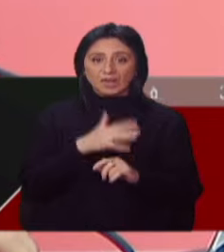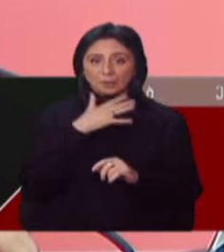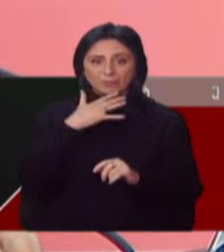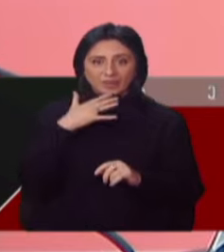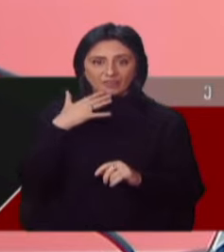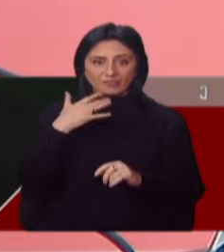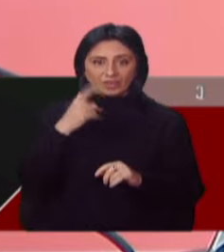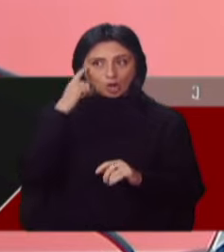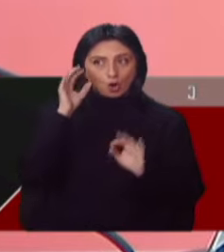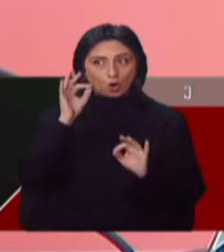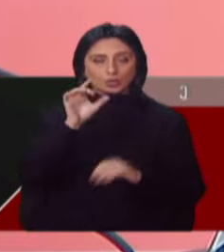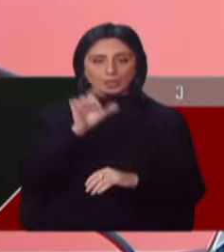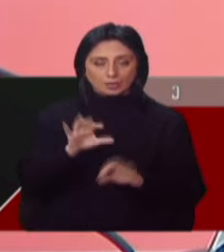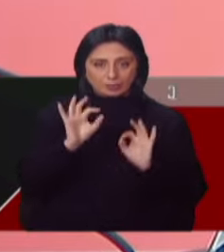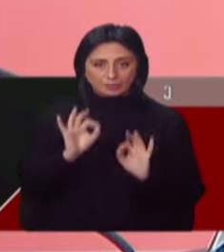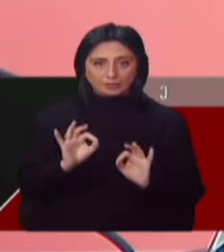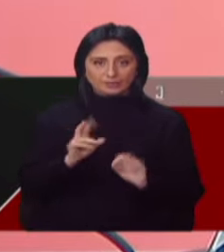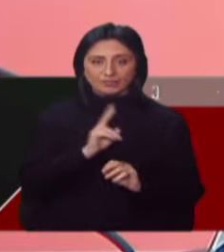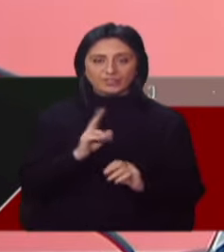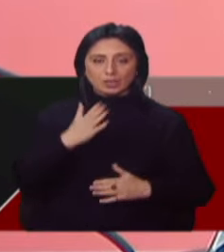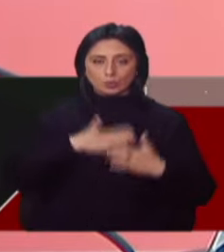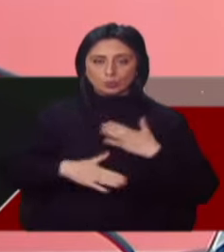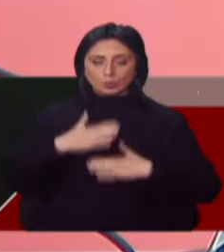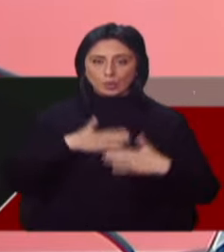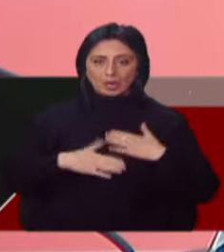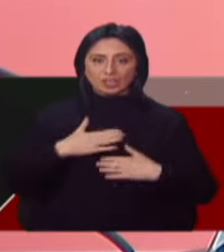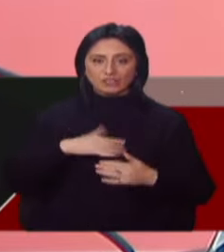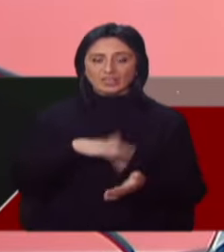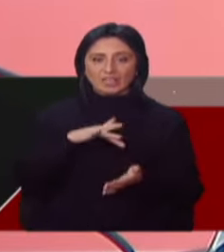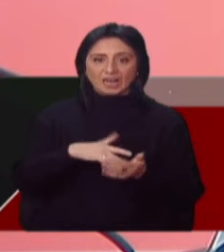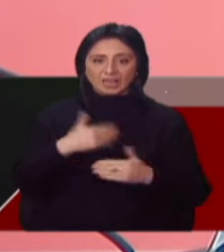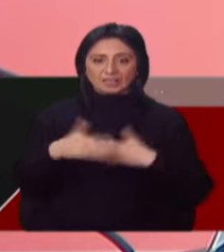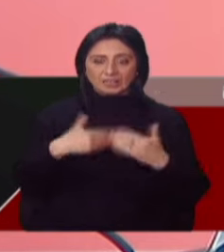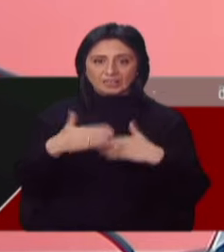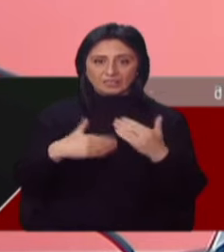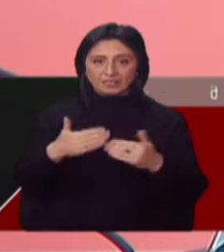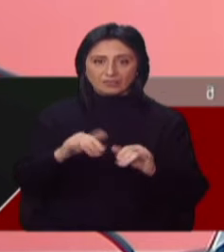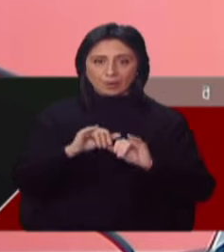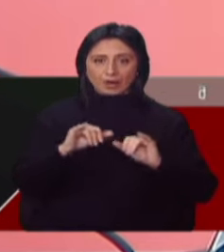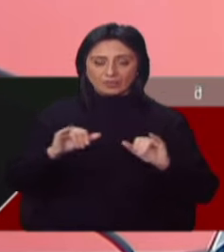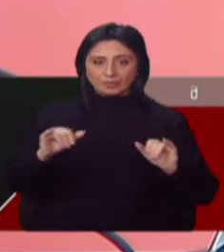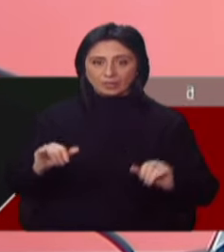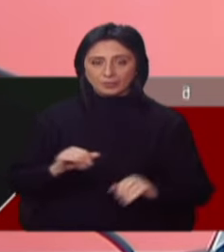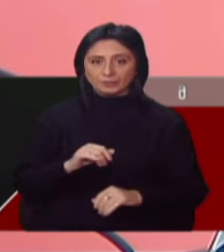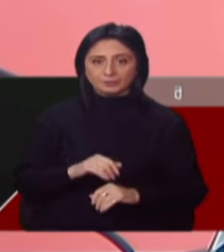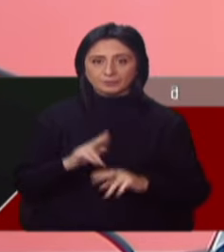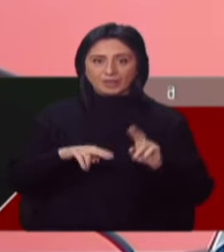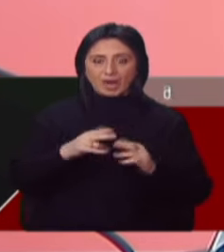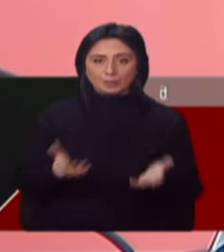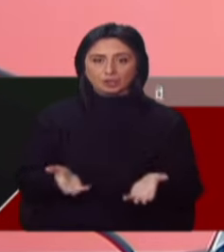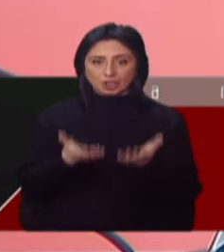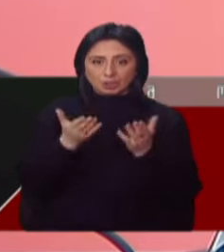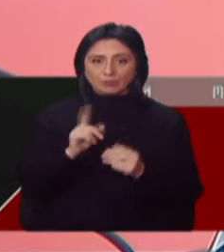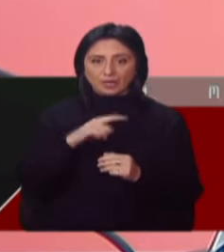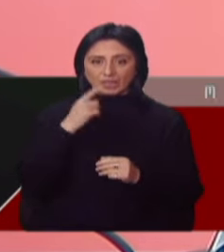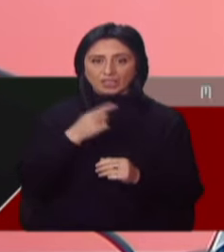ბევრია გონიერი ადამიანი, ვისაც უხარია ჩვენი ქალაქის წინსვლა, განვითარება, აღმშენებლობა და